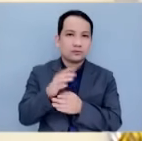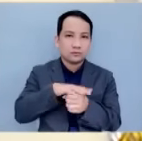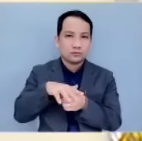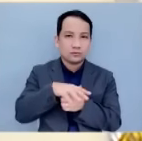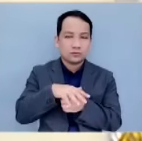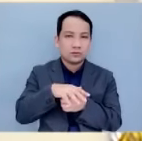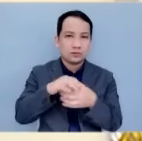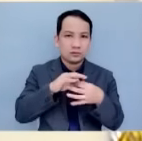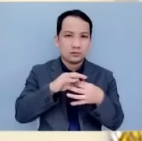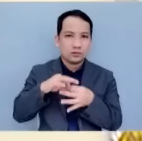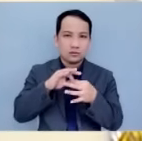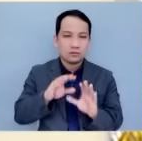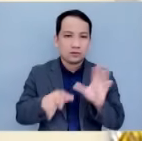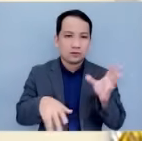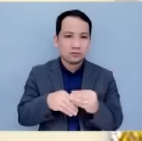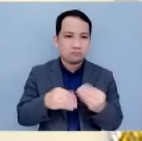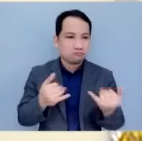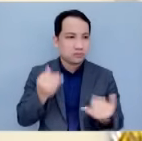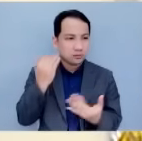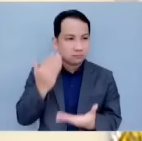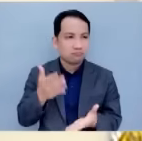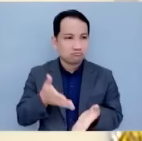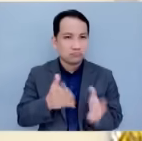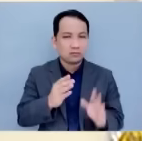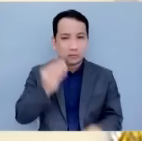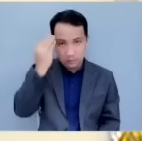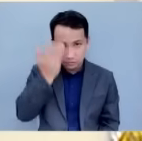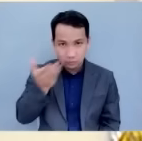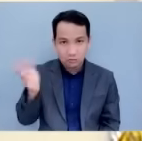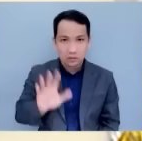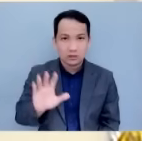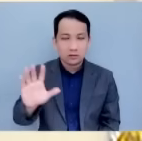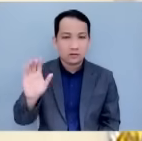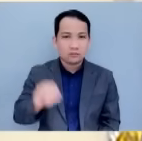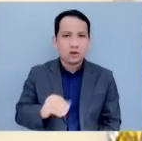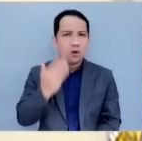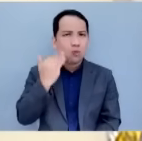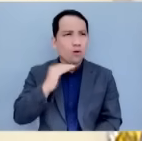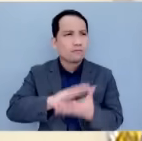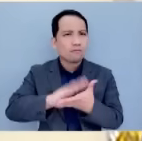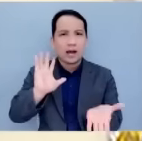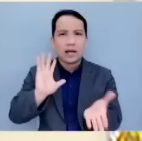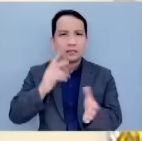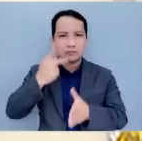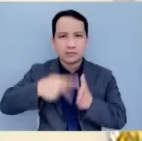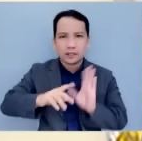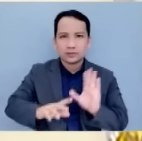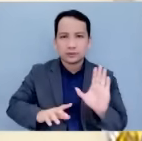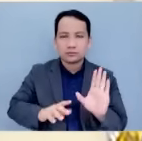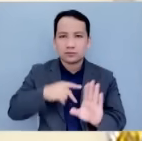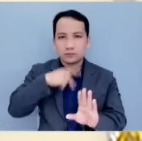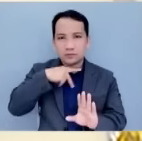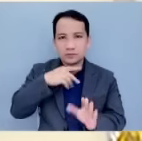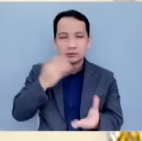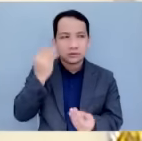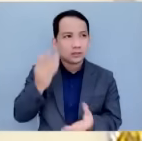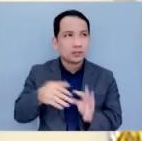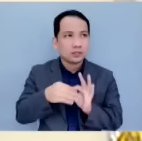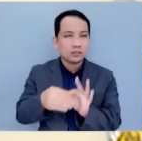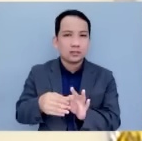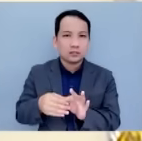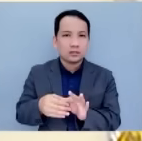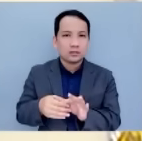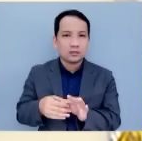Council, na pwedeng sabihan sila na bakit mataas yung presyo nila. And to check talaga, baka merong